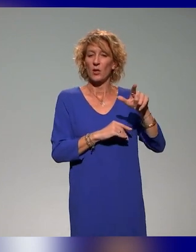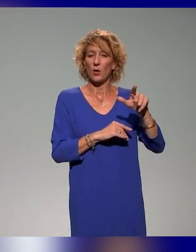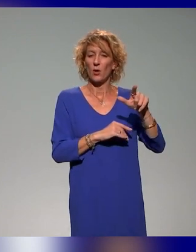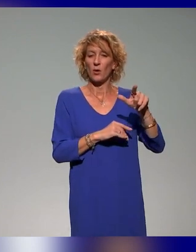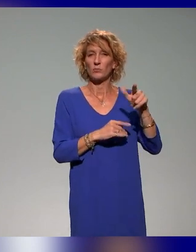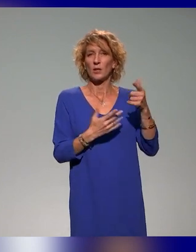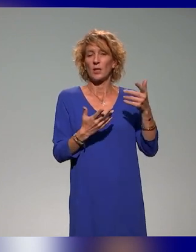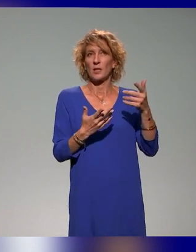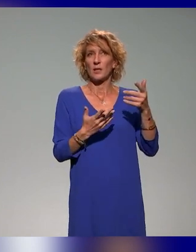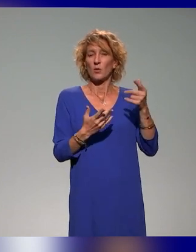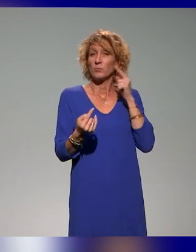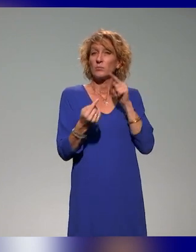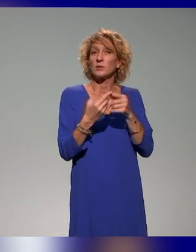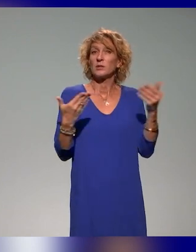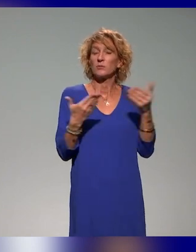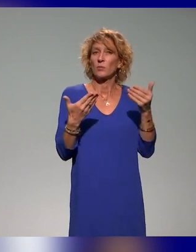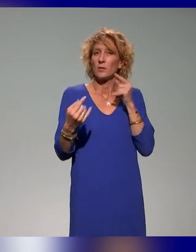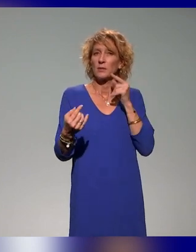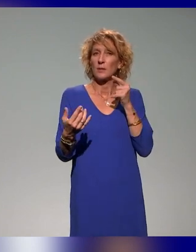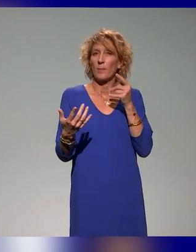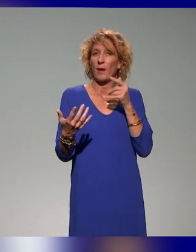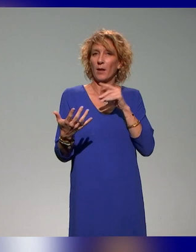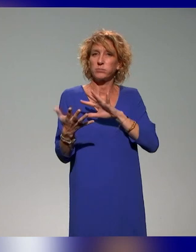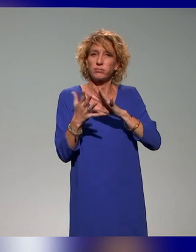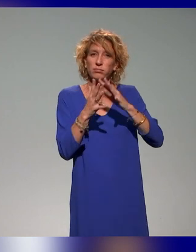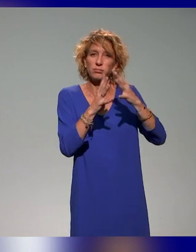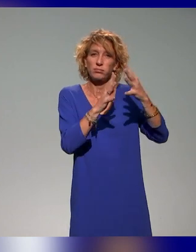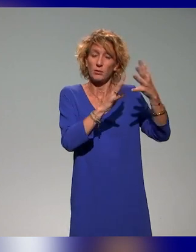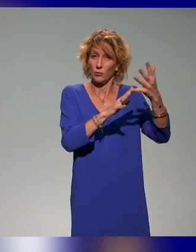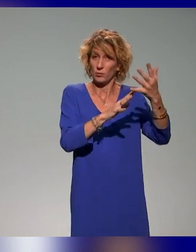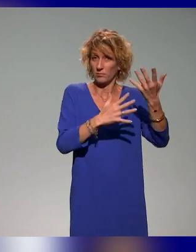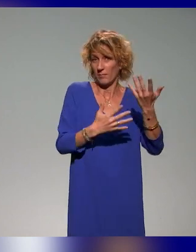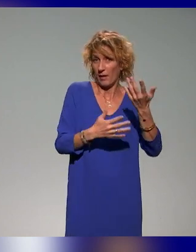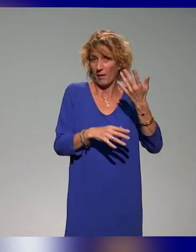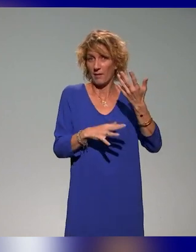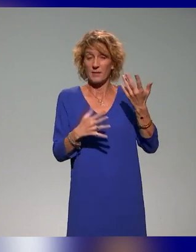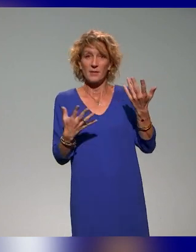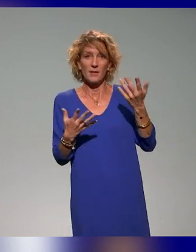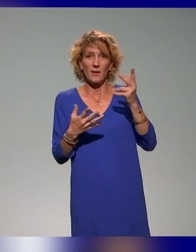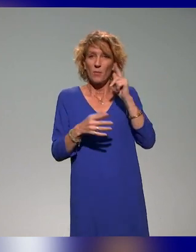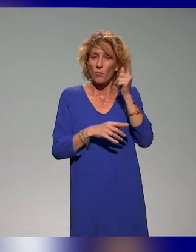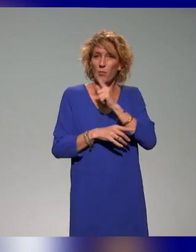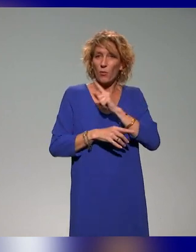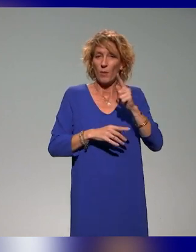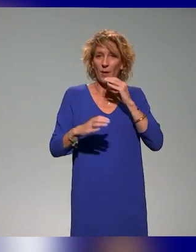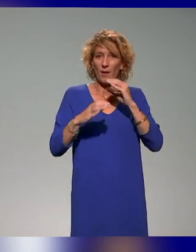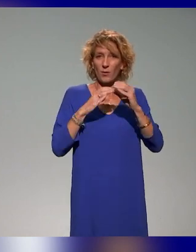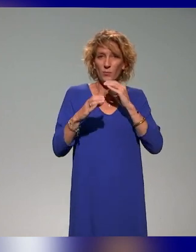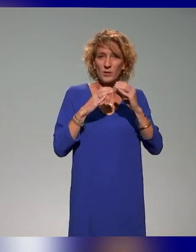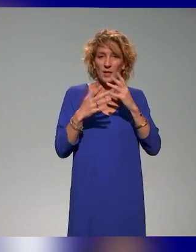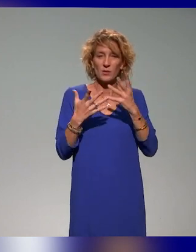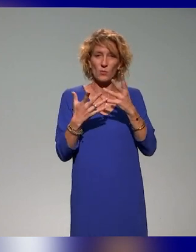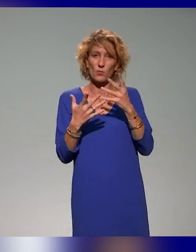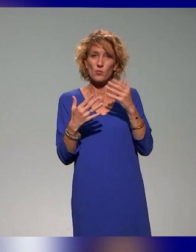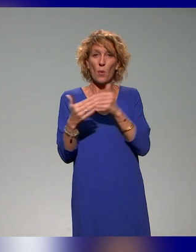L'idée aussi, c'est de faire avancer ce sujet-là. On rêve aussi, hein, c'est un appel du pied, d'en faire une communication au niveau du Moodle Moot de l'année prochaine,